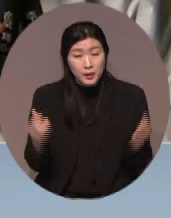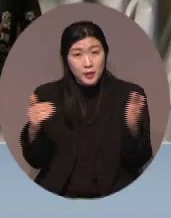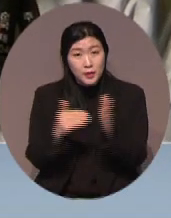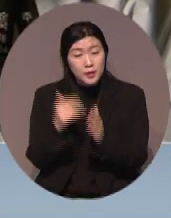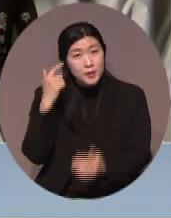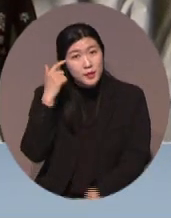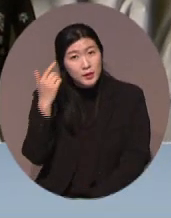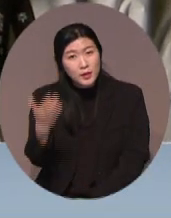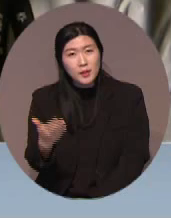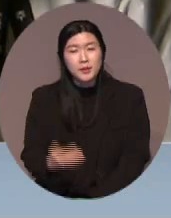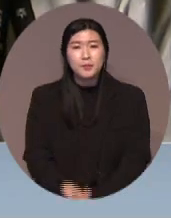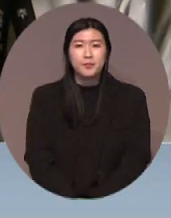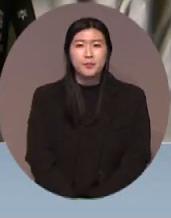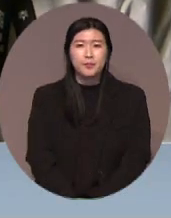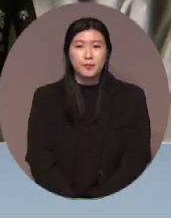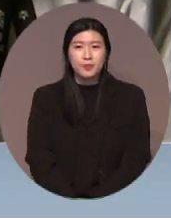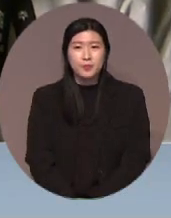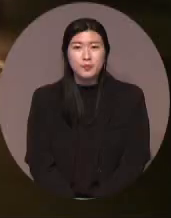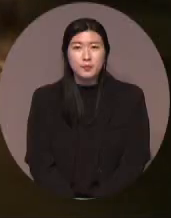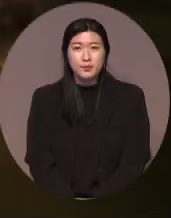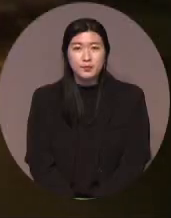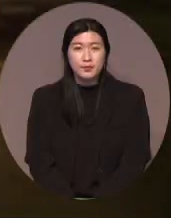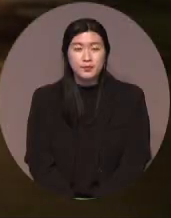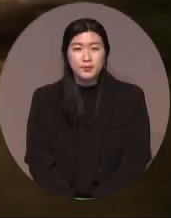기자 행사는 거의 마무리 됐습니까